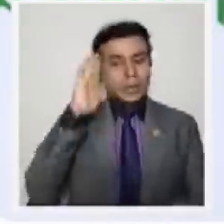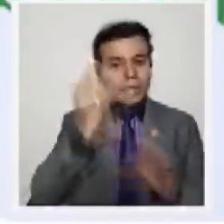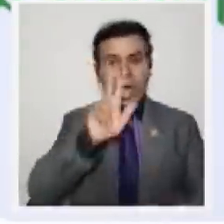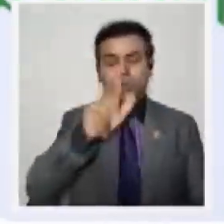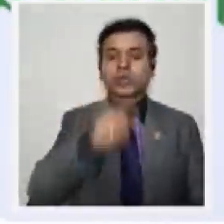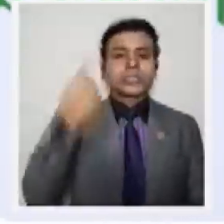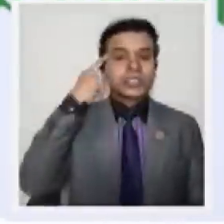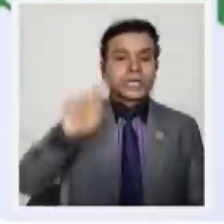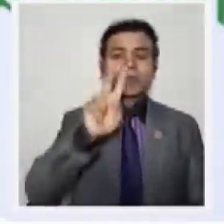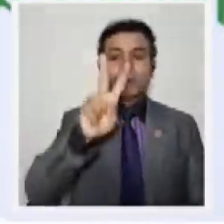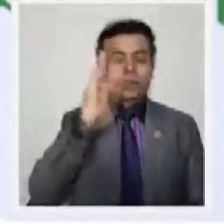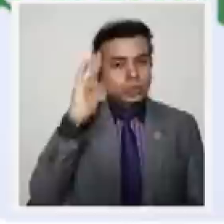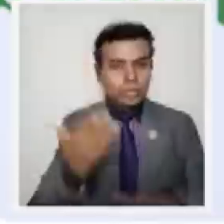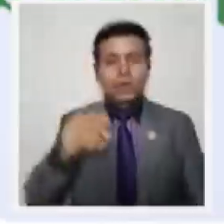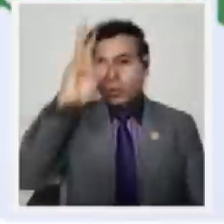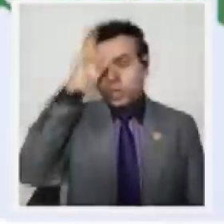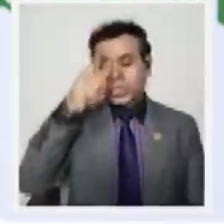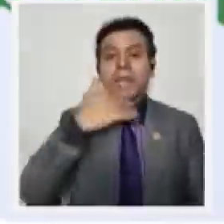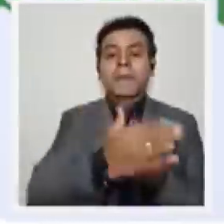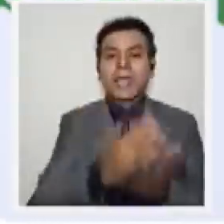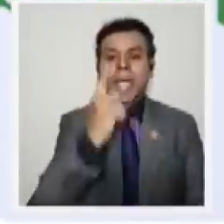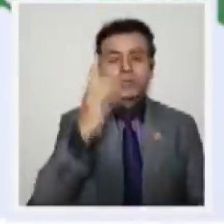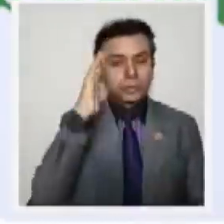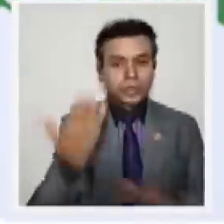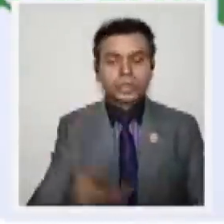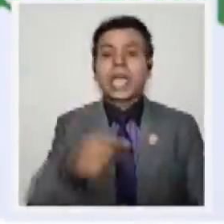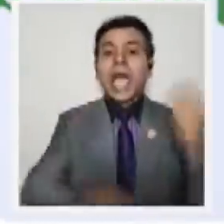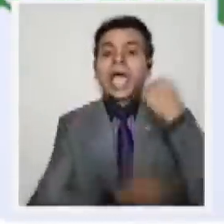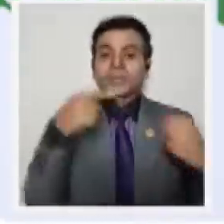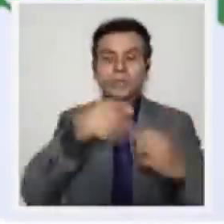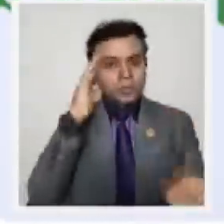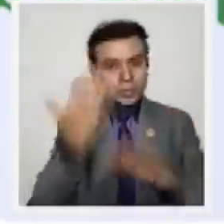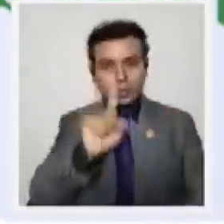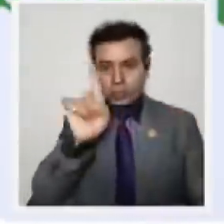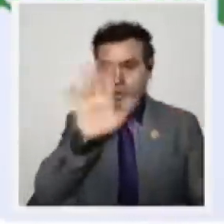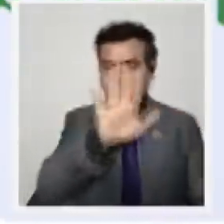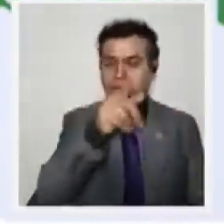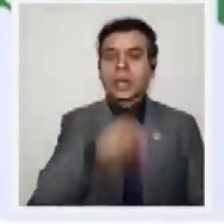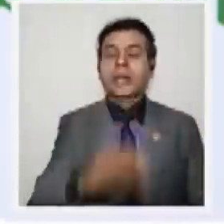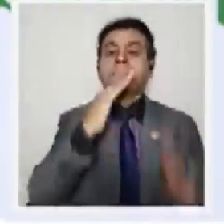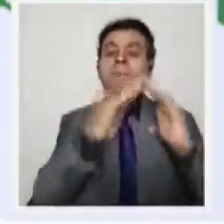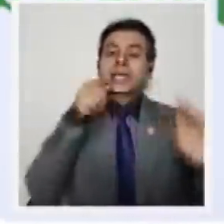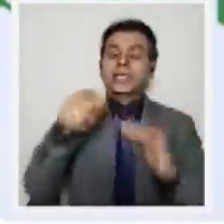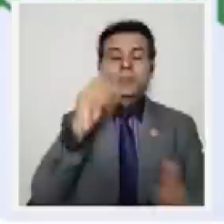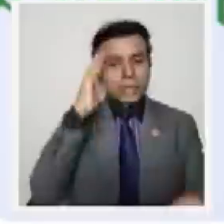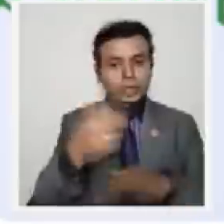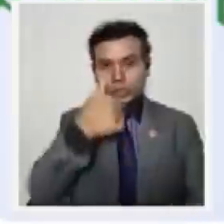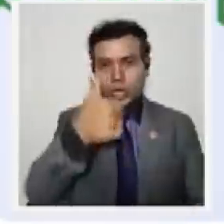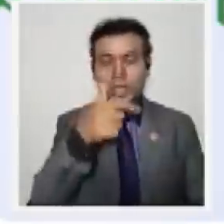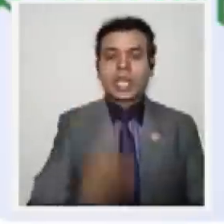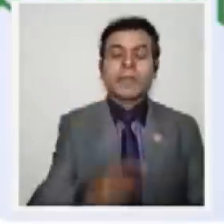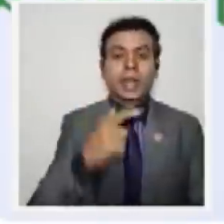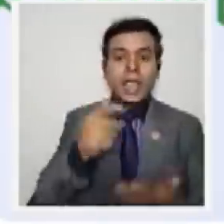2 জন। বিভাগে দেখা যায় ঢাকা বিভাগে 11 জন, চট্টগ্রামে 8 জন, সিলেট বিভাগে 2 জন এবং বরিশাল বিভাগে